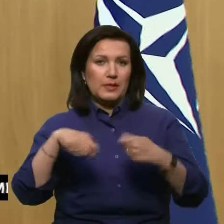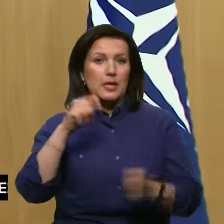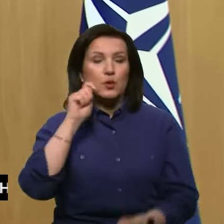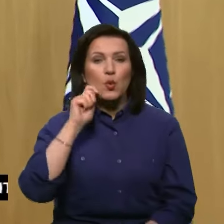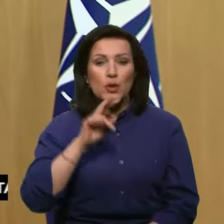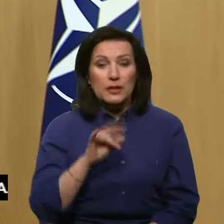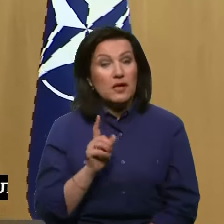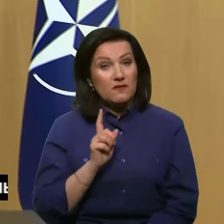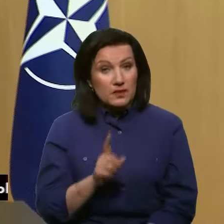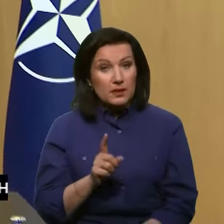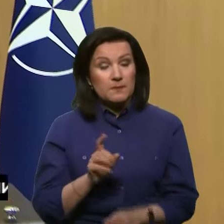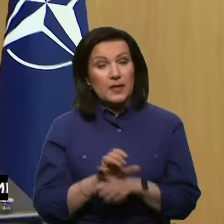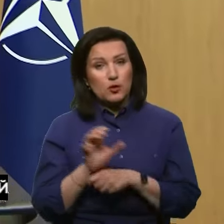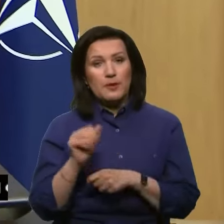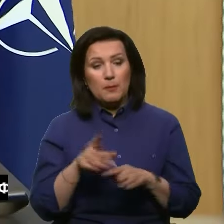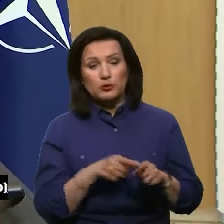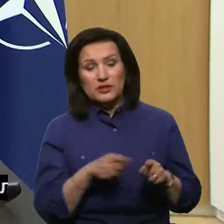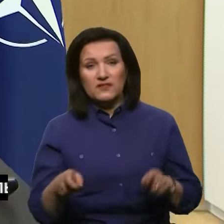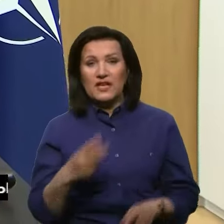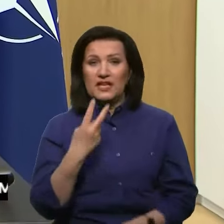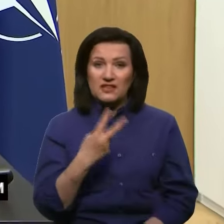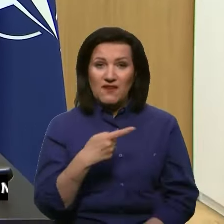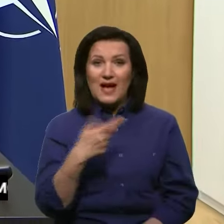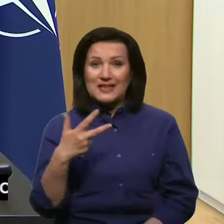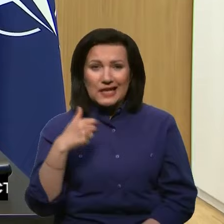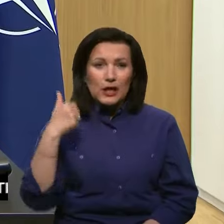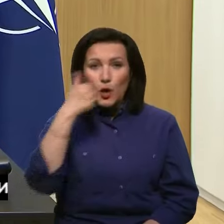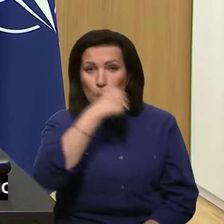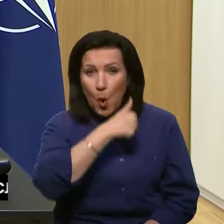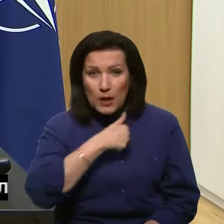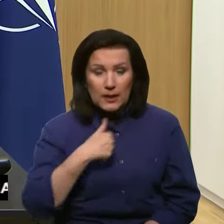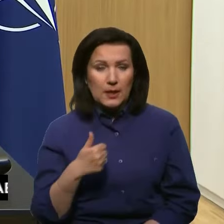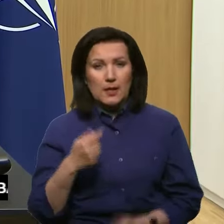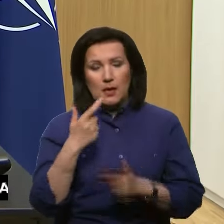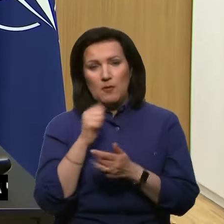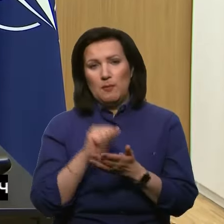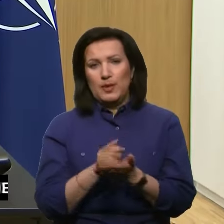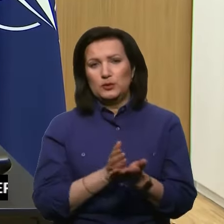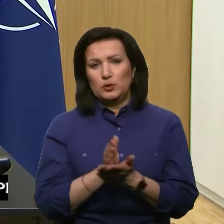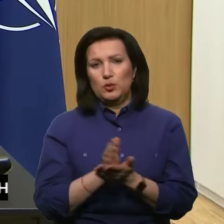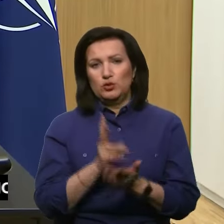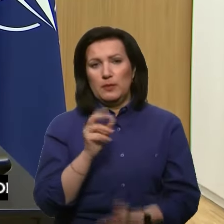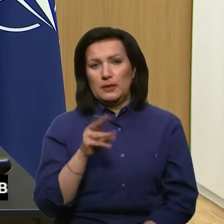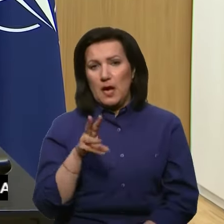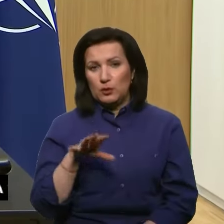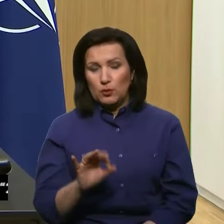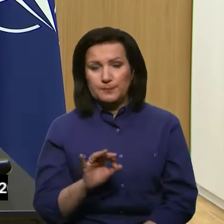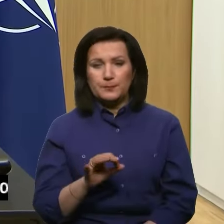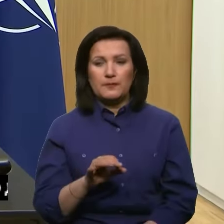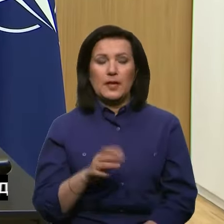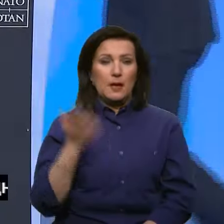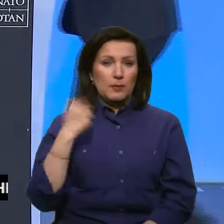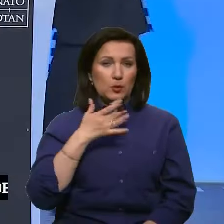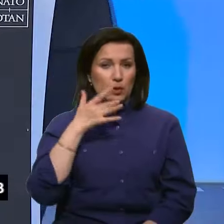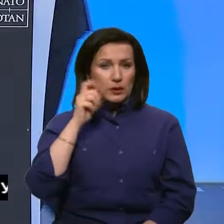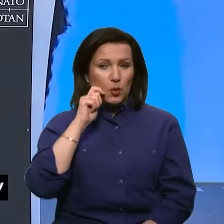Україні. Втім, доправлення може тривати 2-3 роки, повідомила на сайті прес-служба НАТО. За оцінками Євросоюзу,